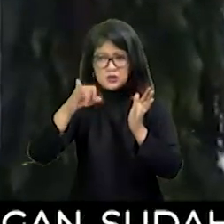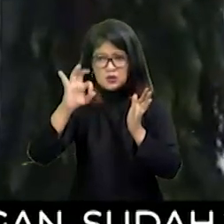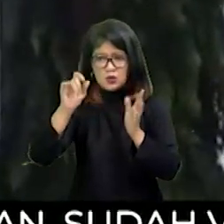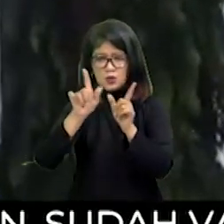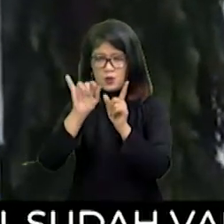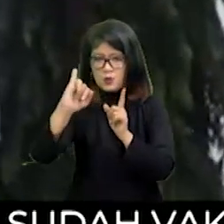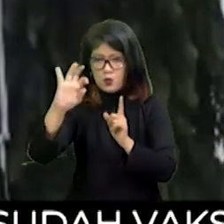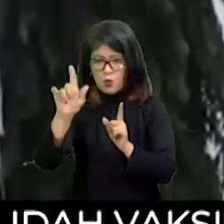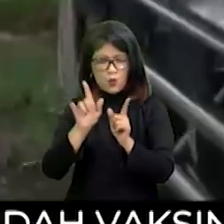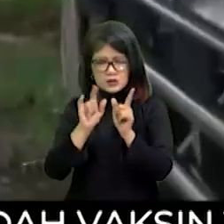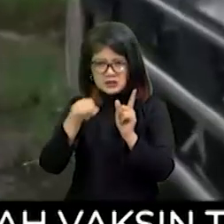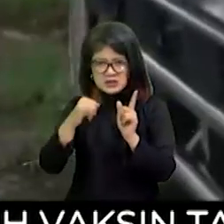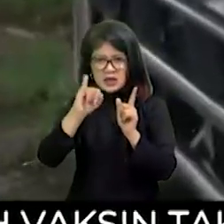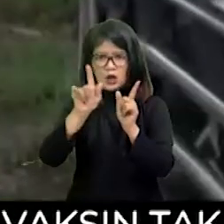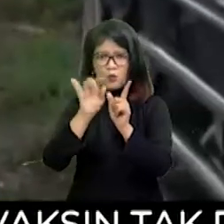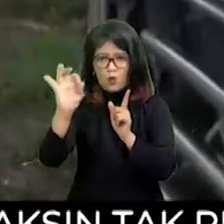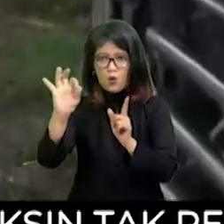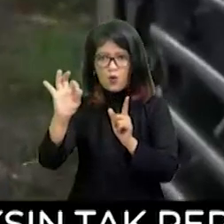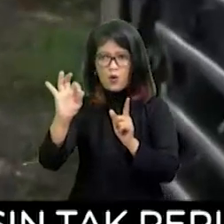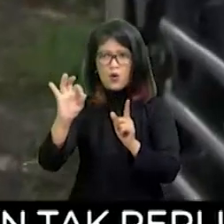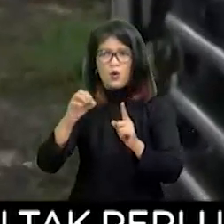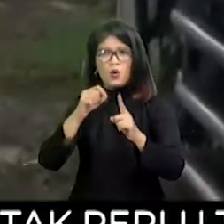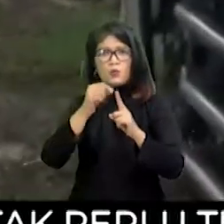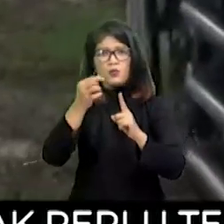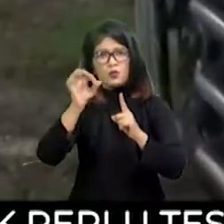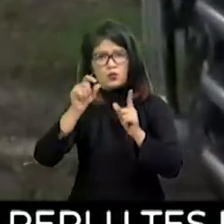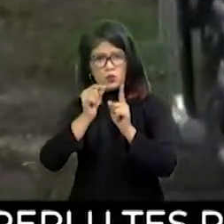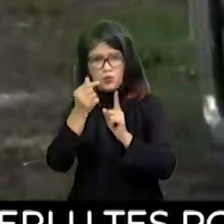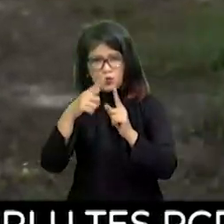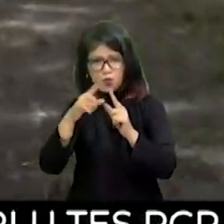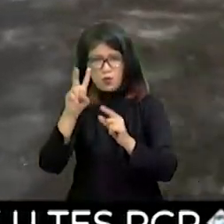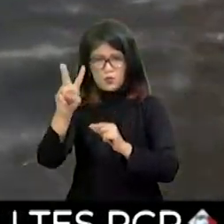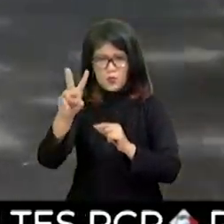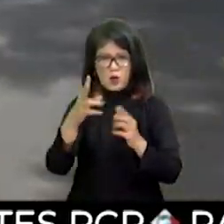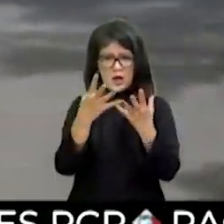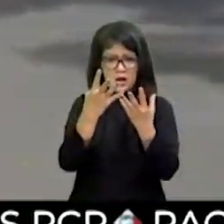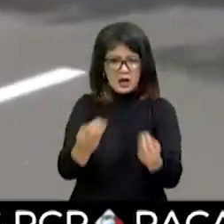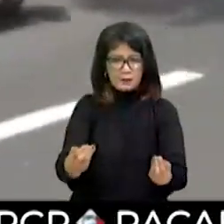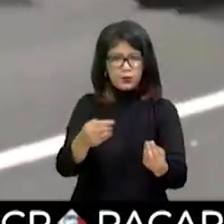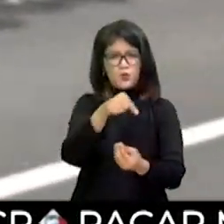Dari Jember, Jawa Timur, Bambang Sugiarto, iNews, melaporkan.